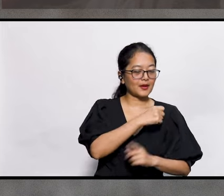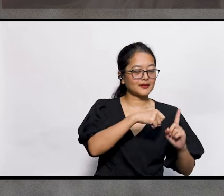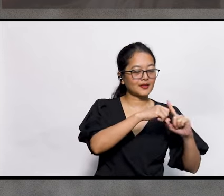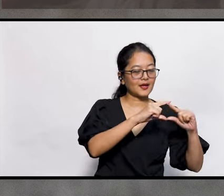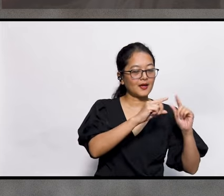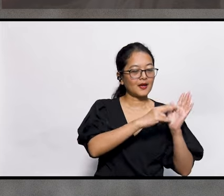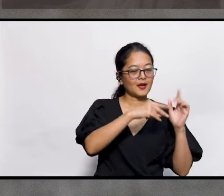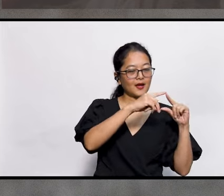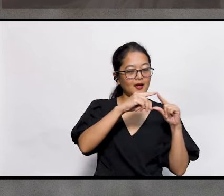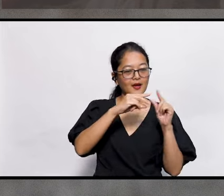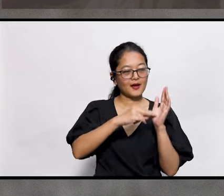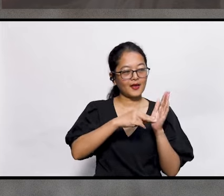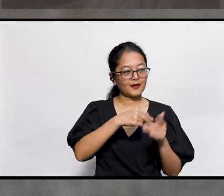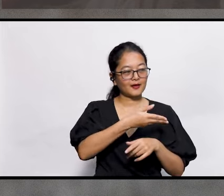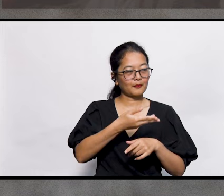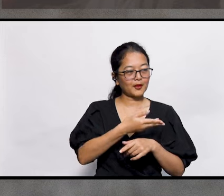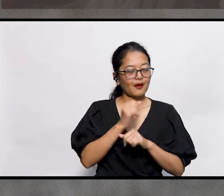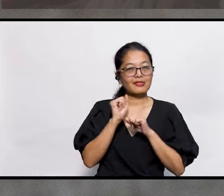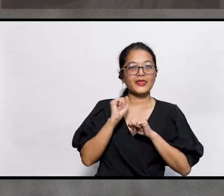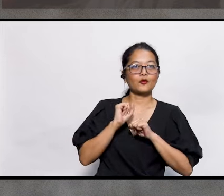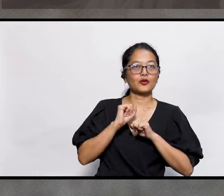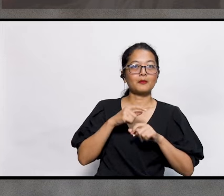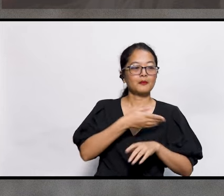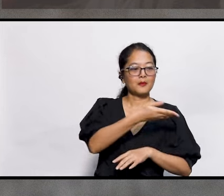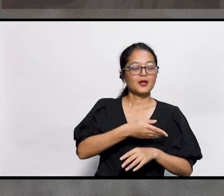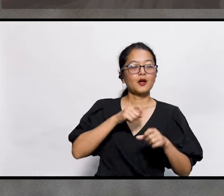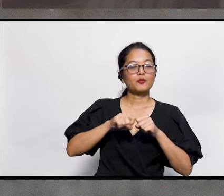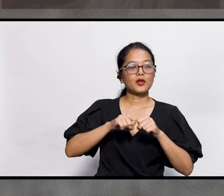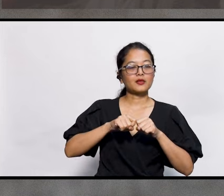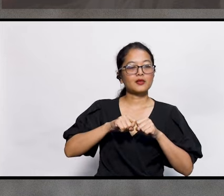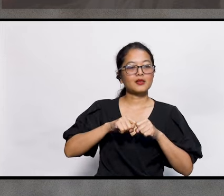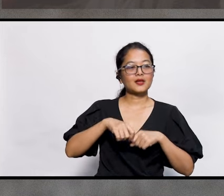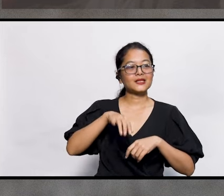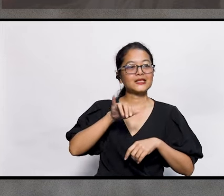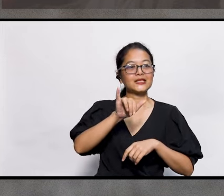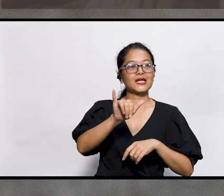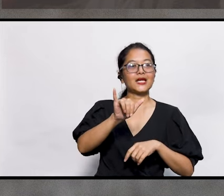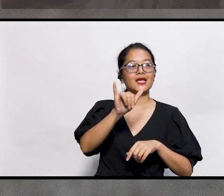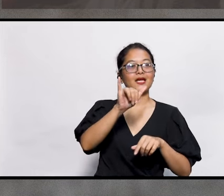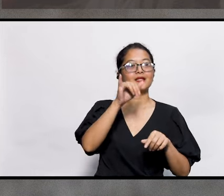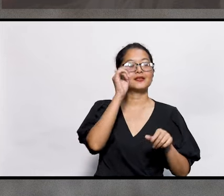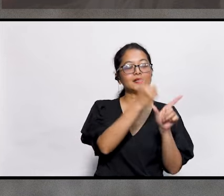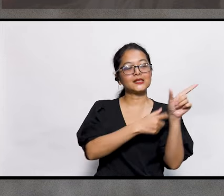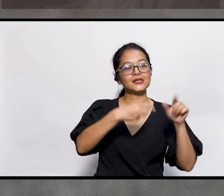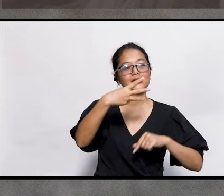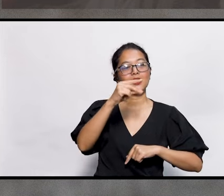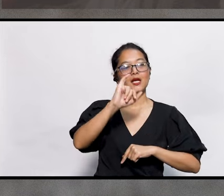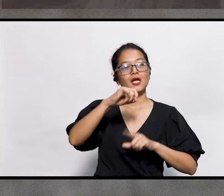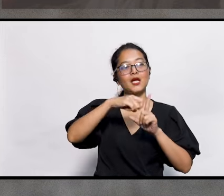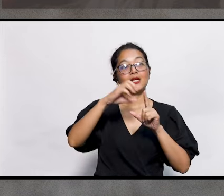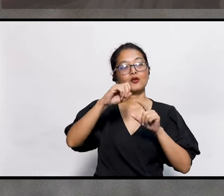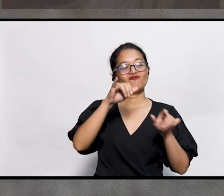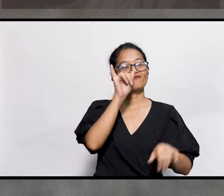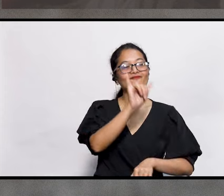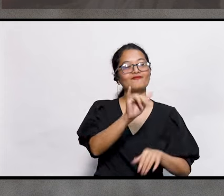dibangunlah tembok Jeriko yang besar sekali yang yang dalam sekali lebar sekali dan